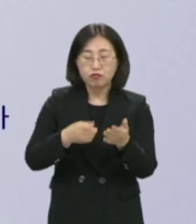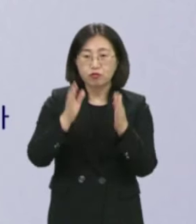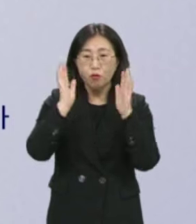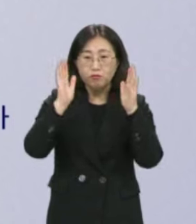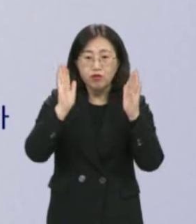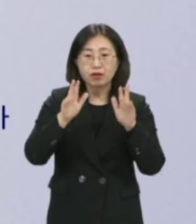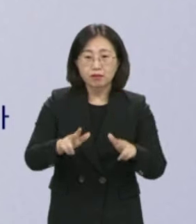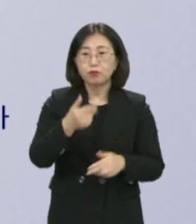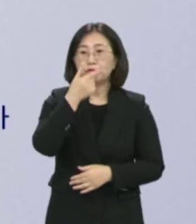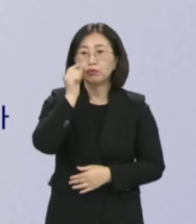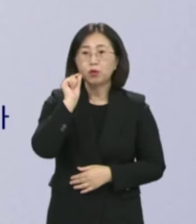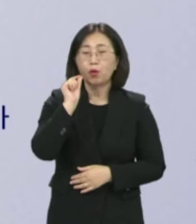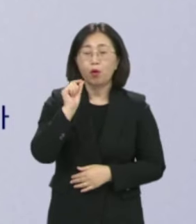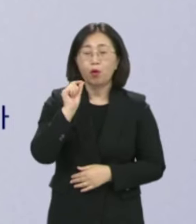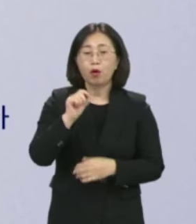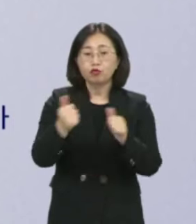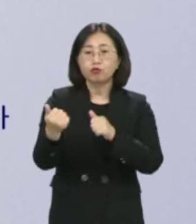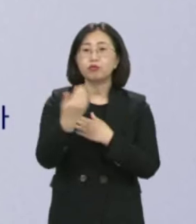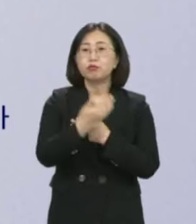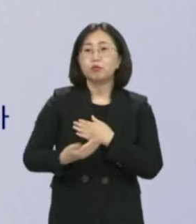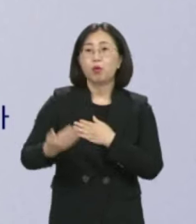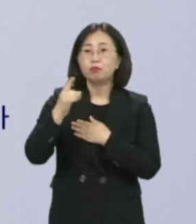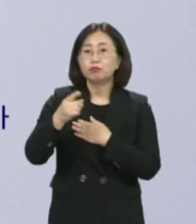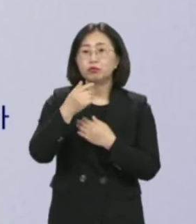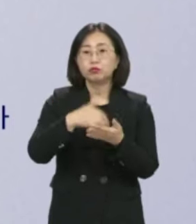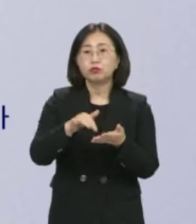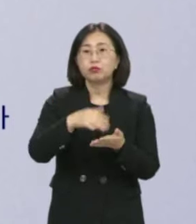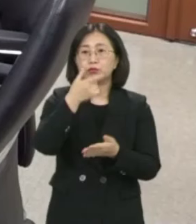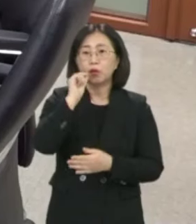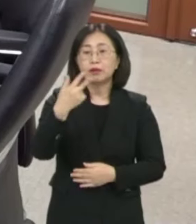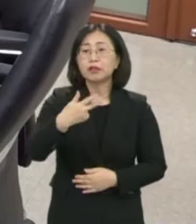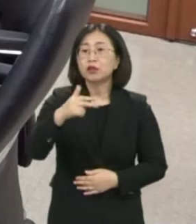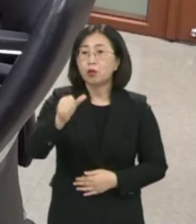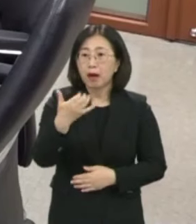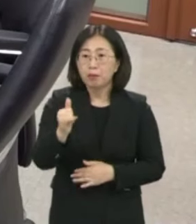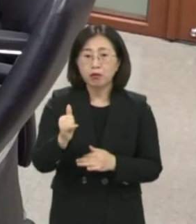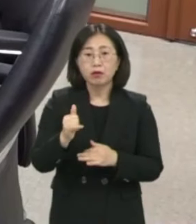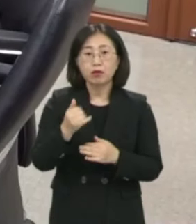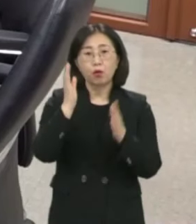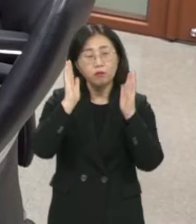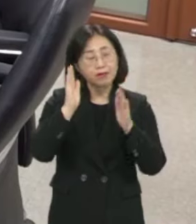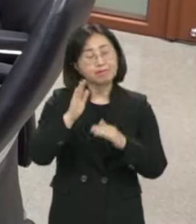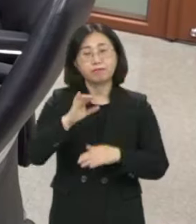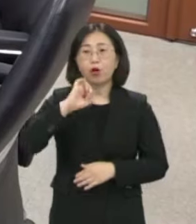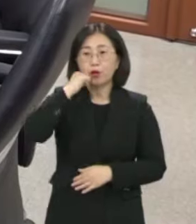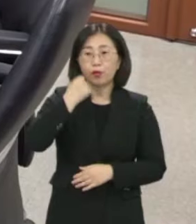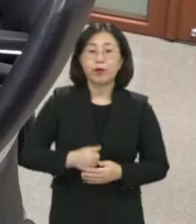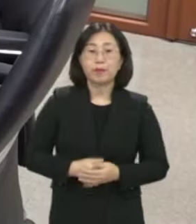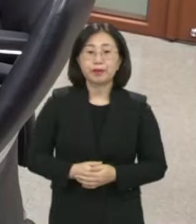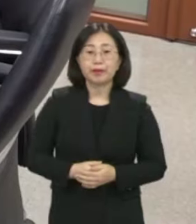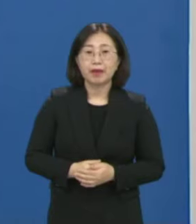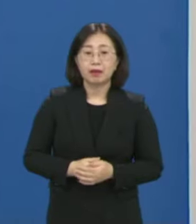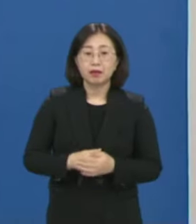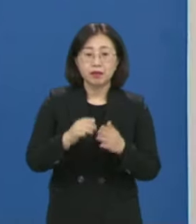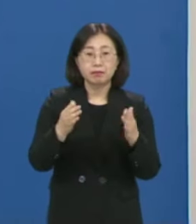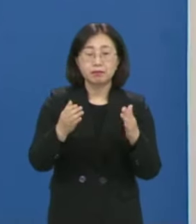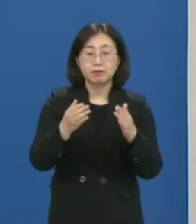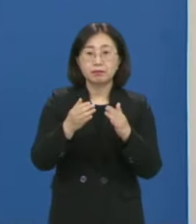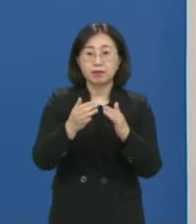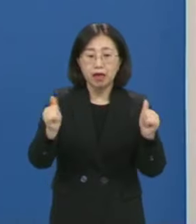실정인데 지금 7500명이 한다는 것은 불가능하고 이런 가운데 정부는 이미 입시가 진행 중인 상황에서